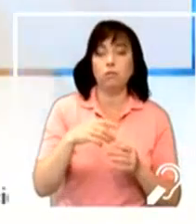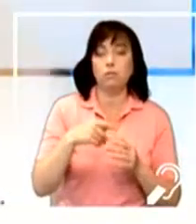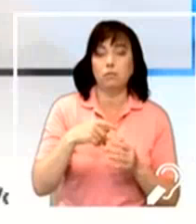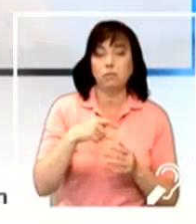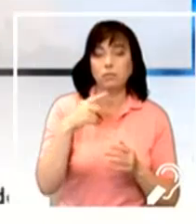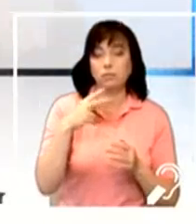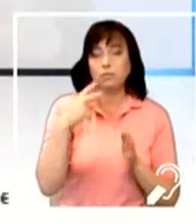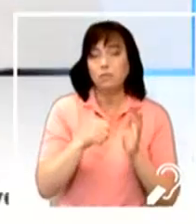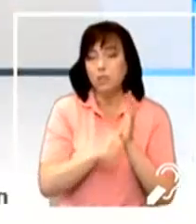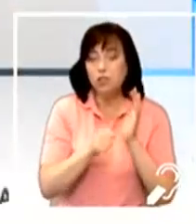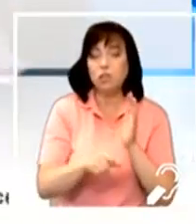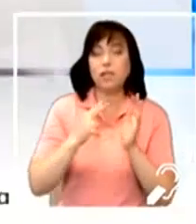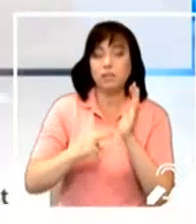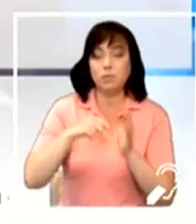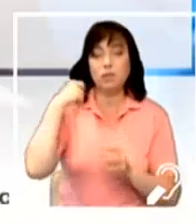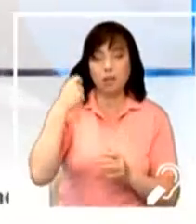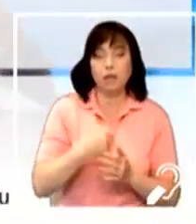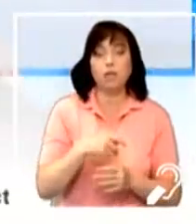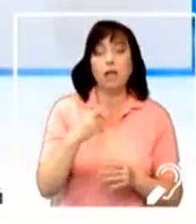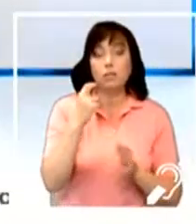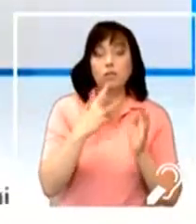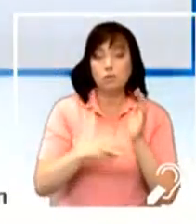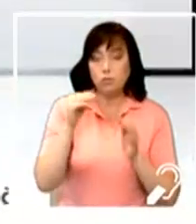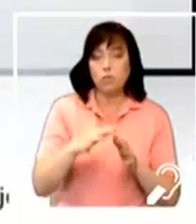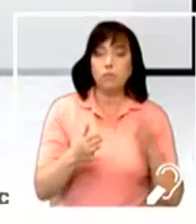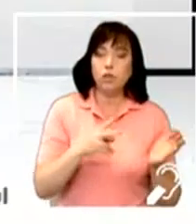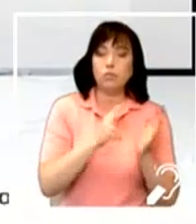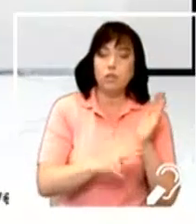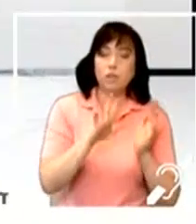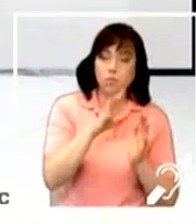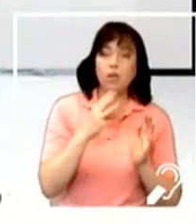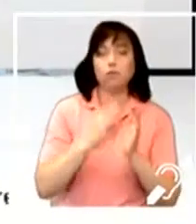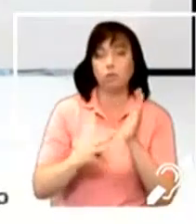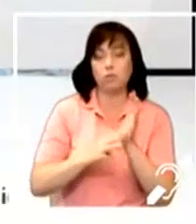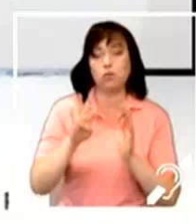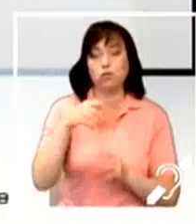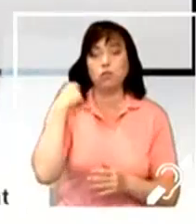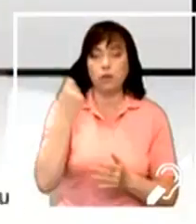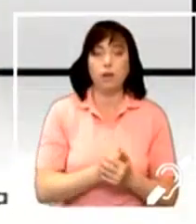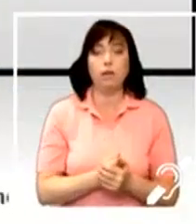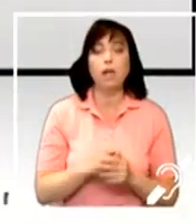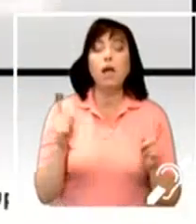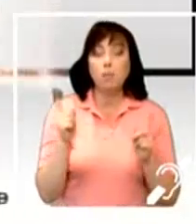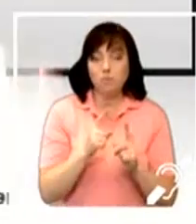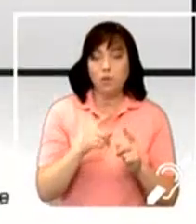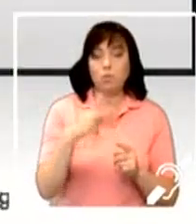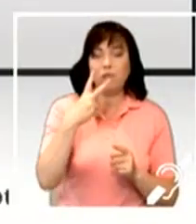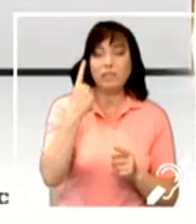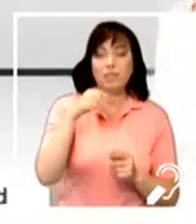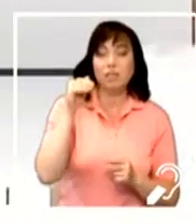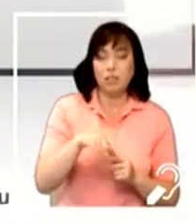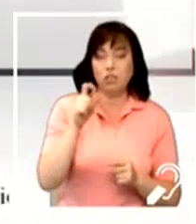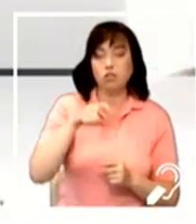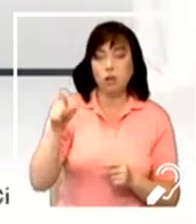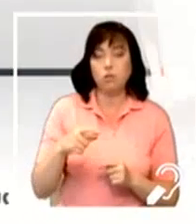ani. Peste 280.000 de persoane au între 75 și 84 de ani. Puțin peste 21.000